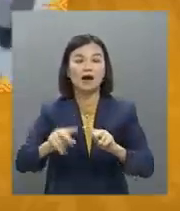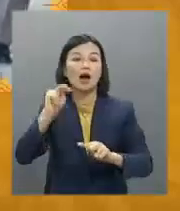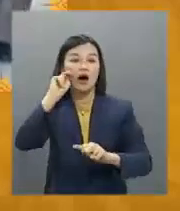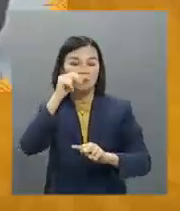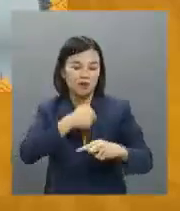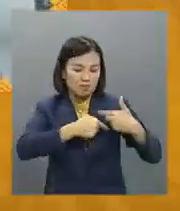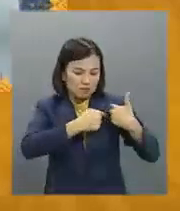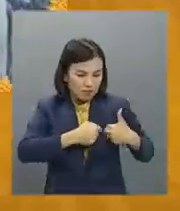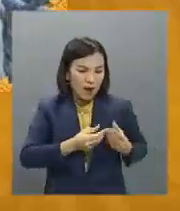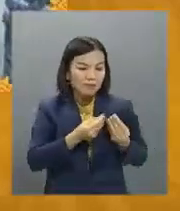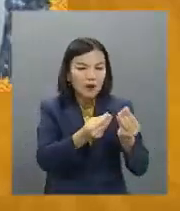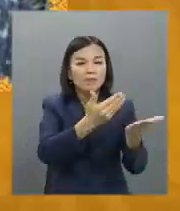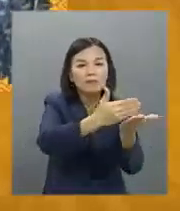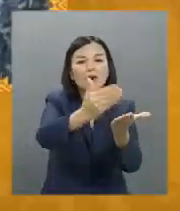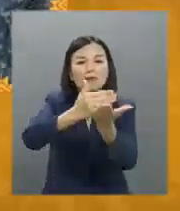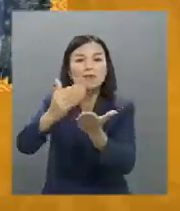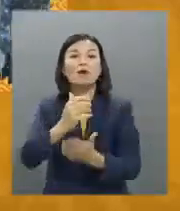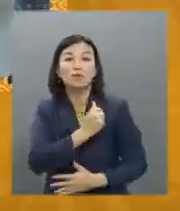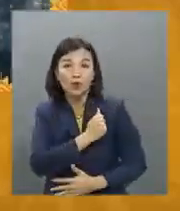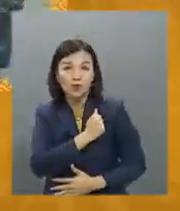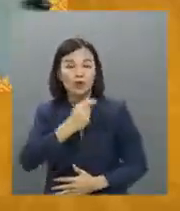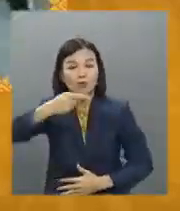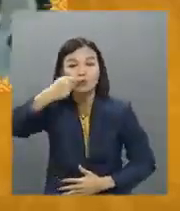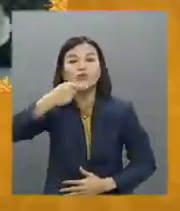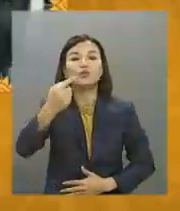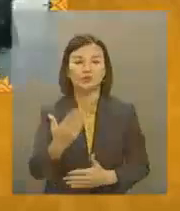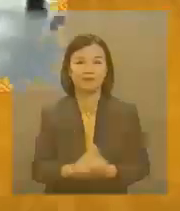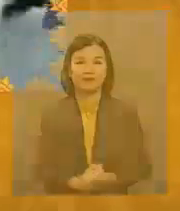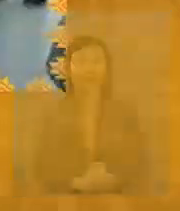พระราชทานขวัญและกำลังใจ